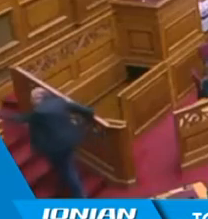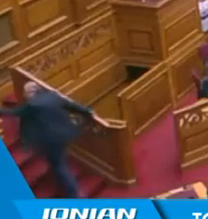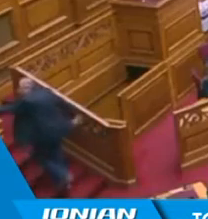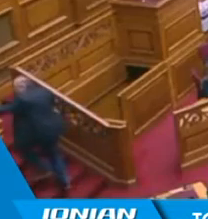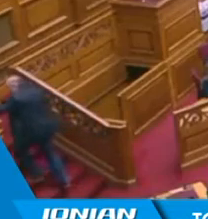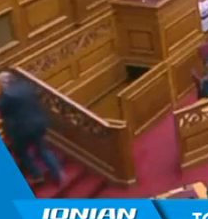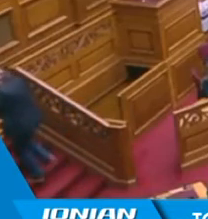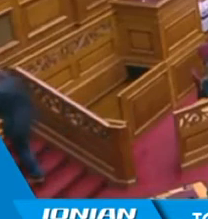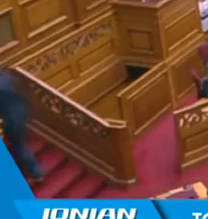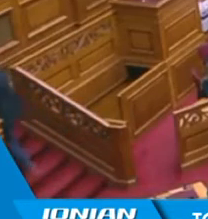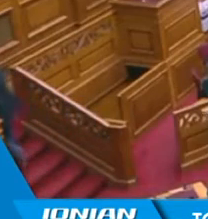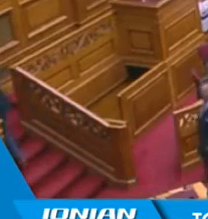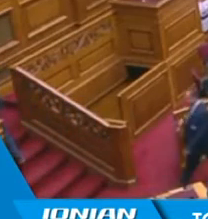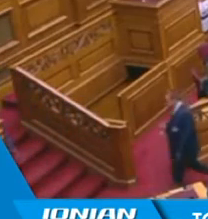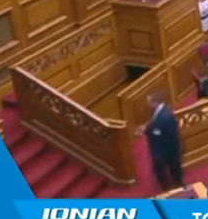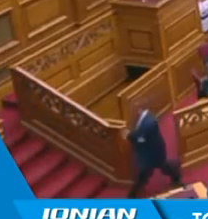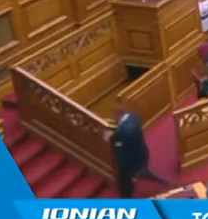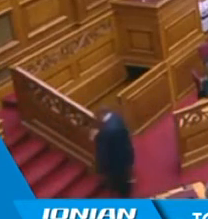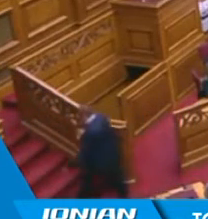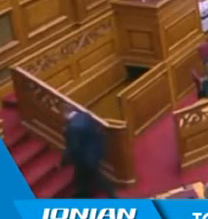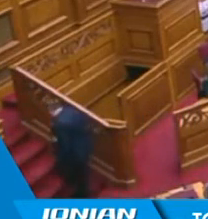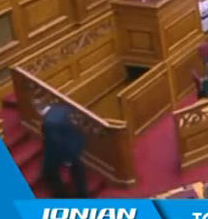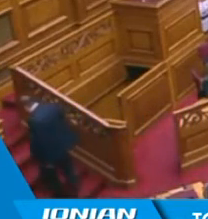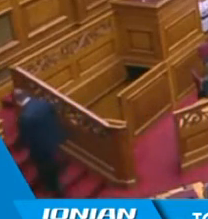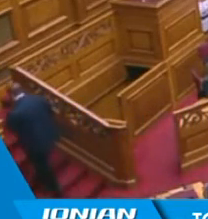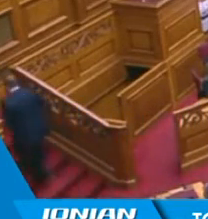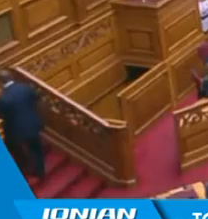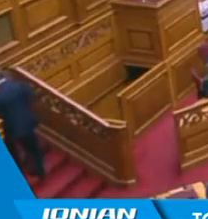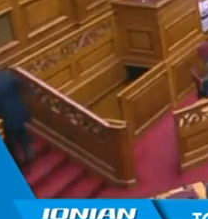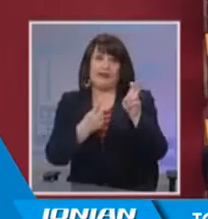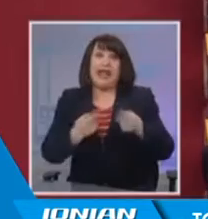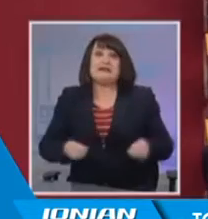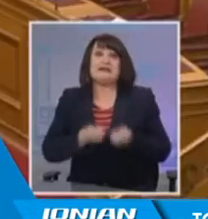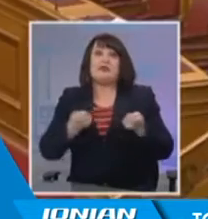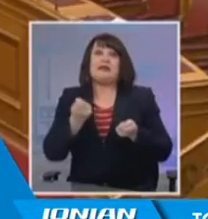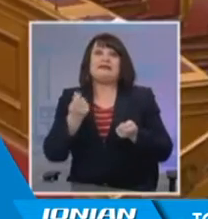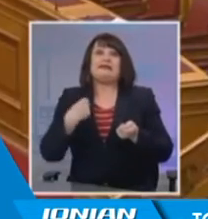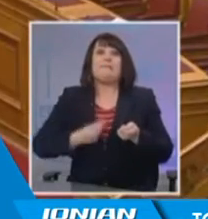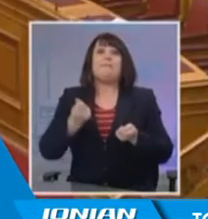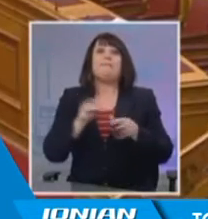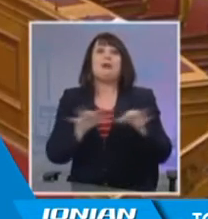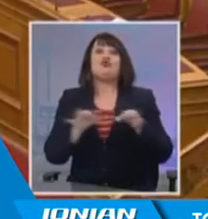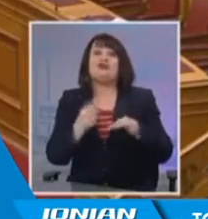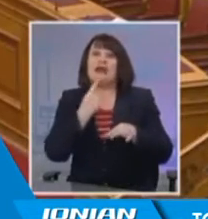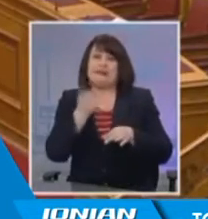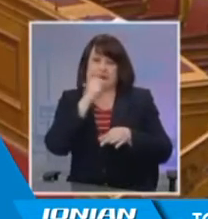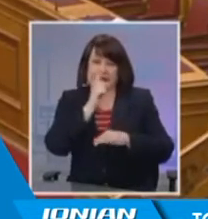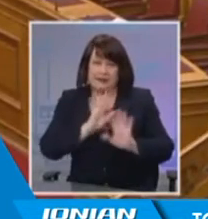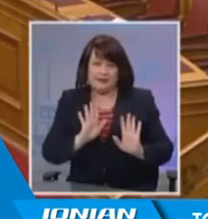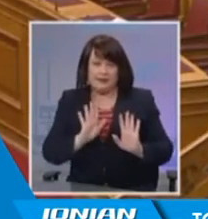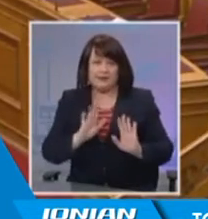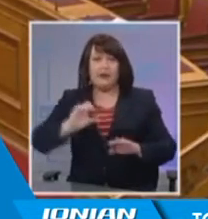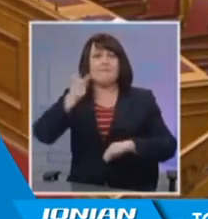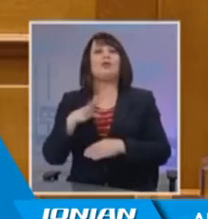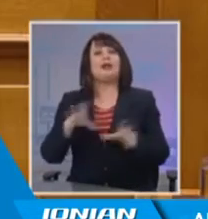Ο Δημήτρης Κουτσούμπας κατηγόρησε την κυβέρνηση για απίθμενο θράσος και τόνισε ότι μαζί με τους πανηγυρισμούς της για το κλείσιμο της αξιολόγησης περίσσεψαν